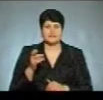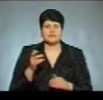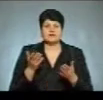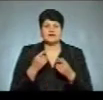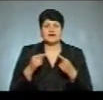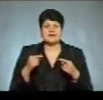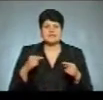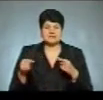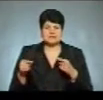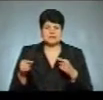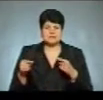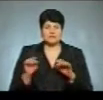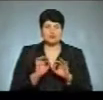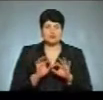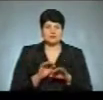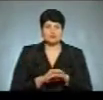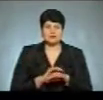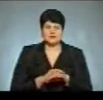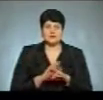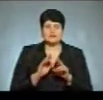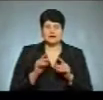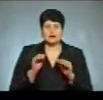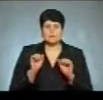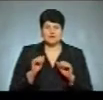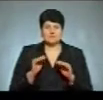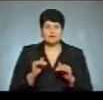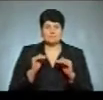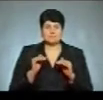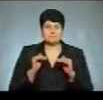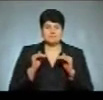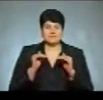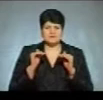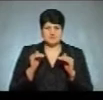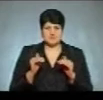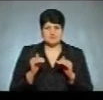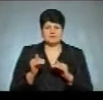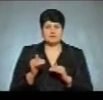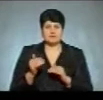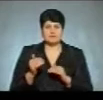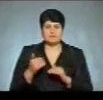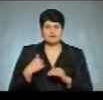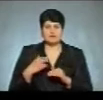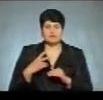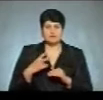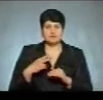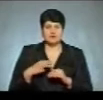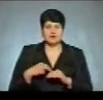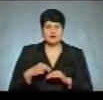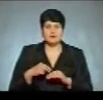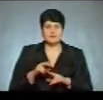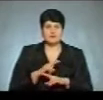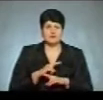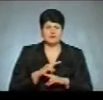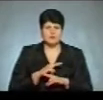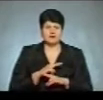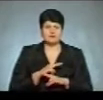Нехай роз'яснять, будь ласка, як можна відрівнювати одне з вітчів. Я все спрошую, так сам померзла, так 16 разів в